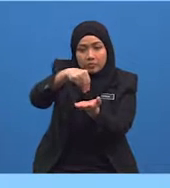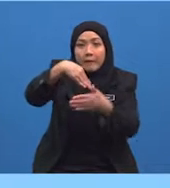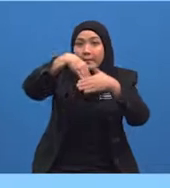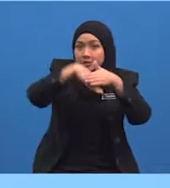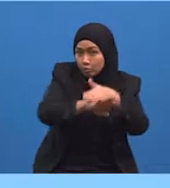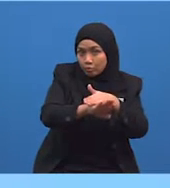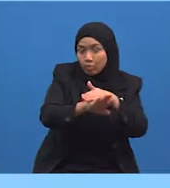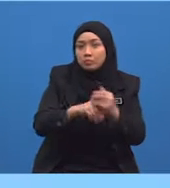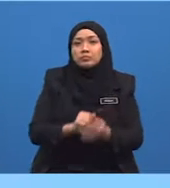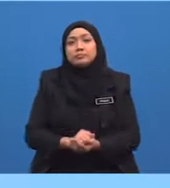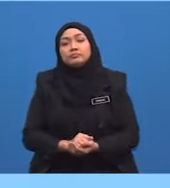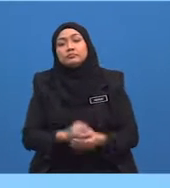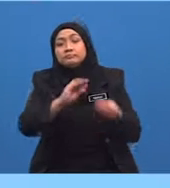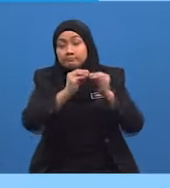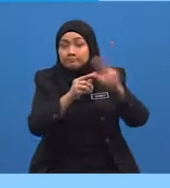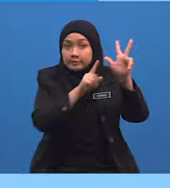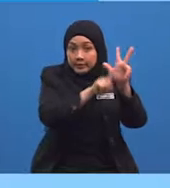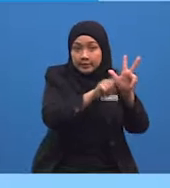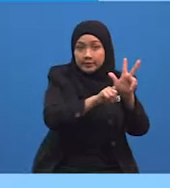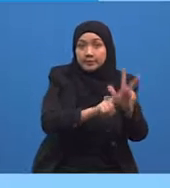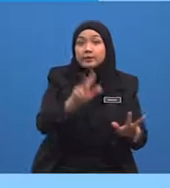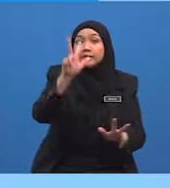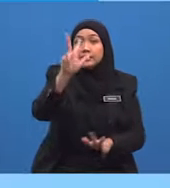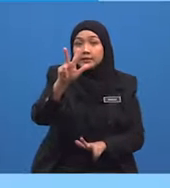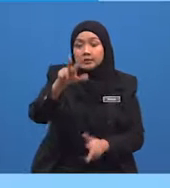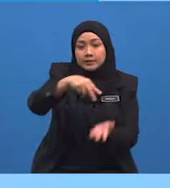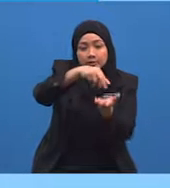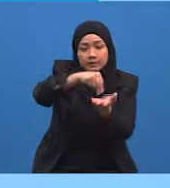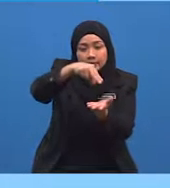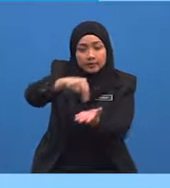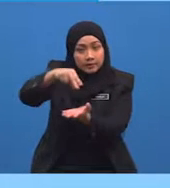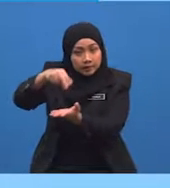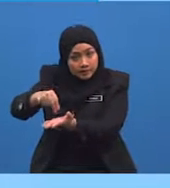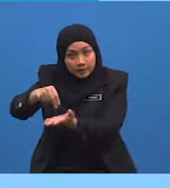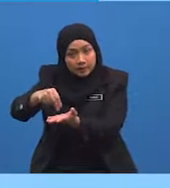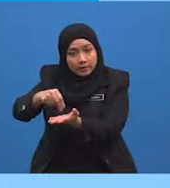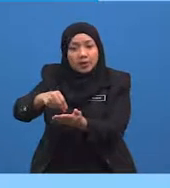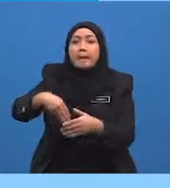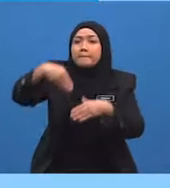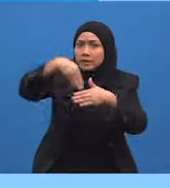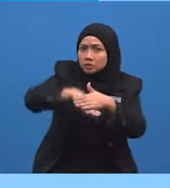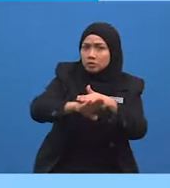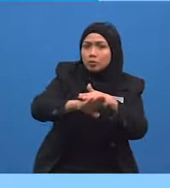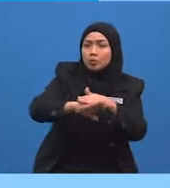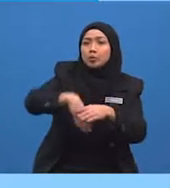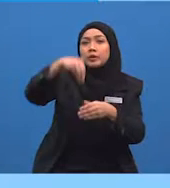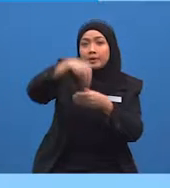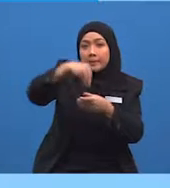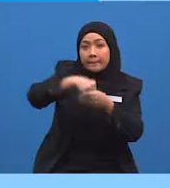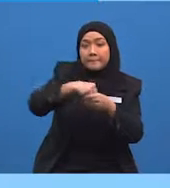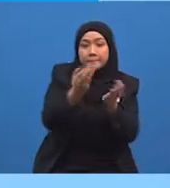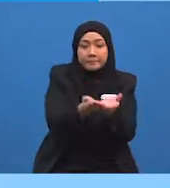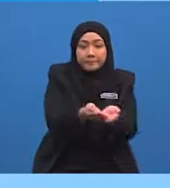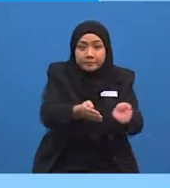Langkah ketiga, 3 titik fenolftalin dititiskan ke dalam kelalang kon